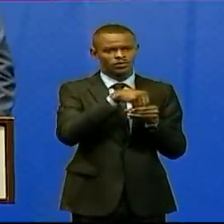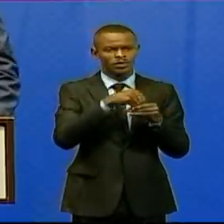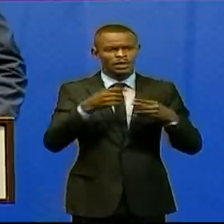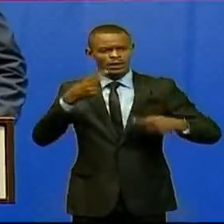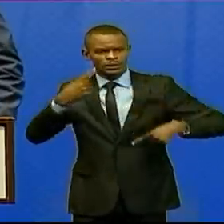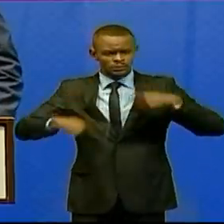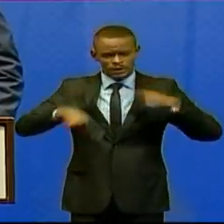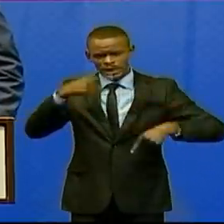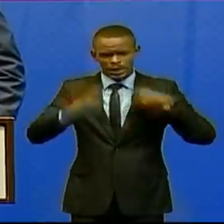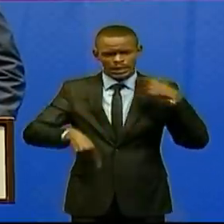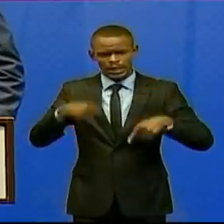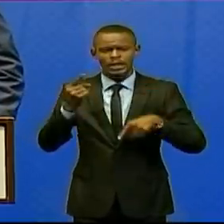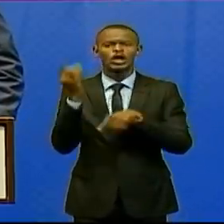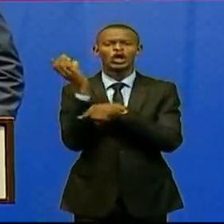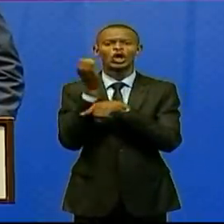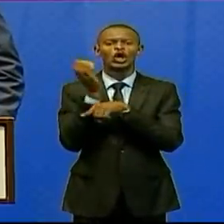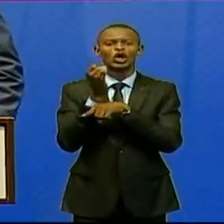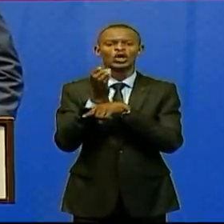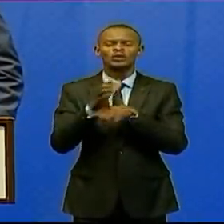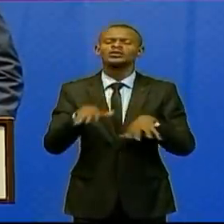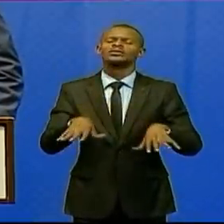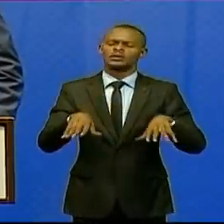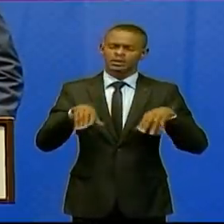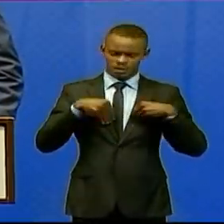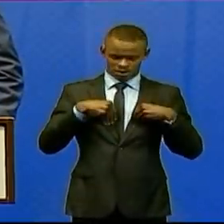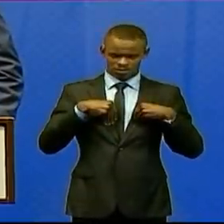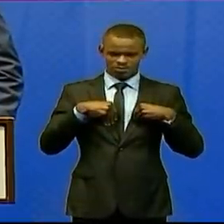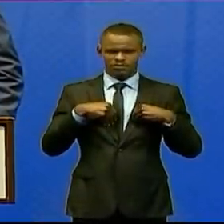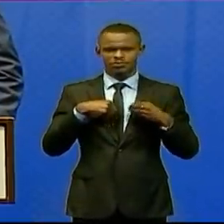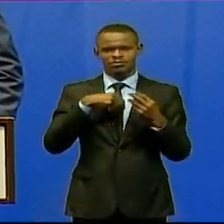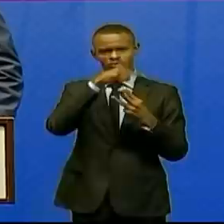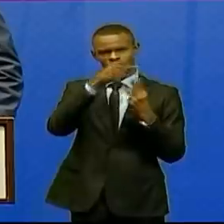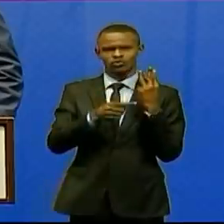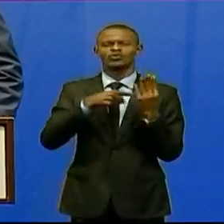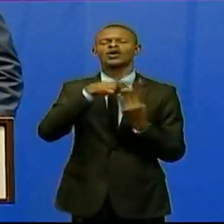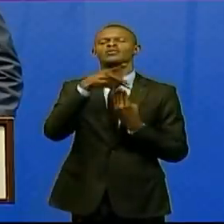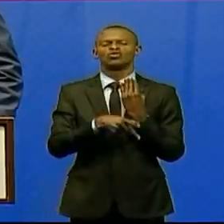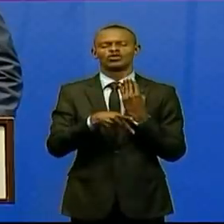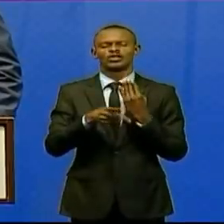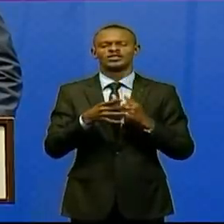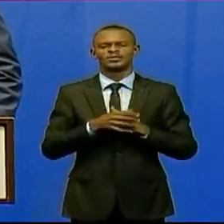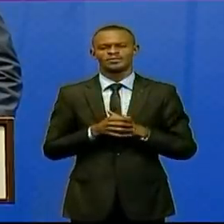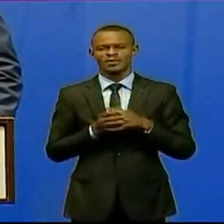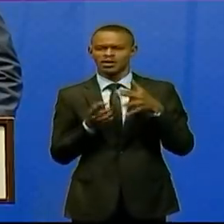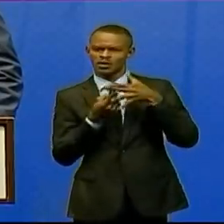a adopté ces trois projets de décret. Commencé à